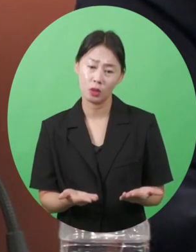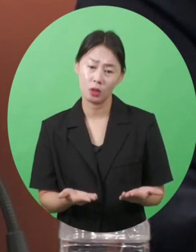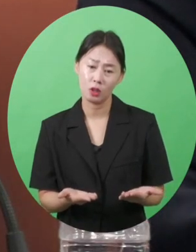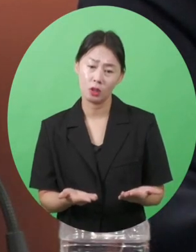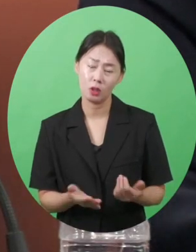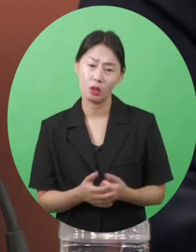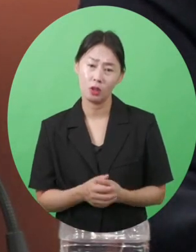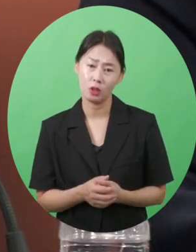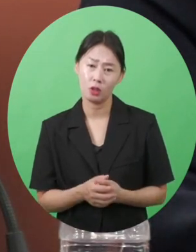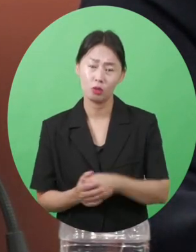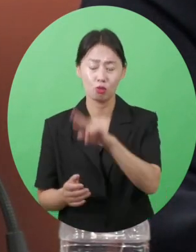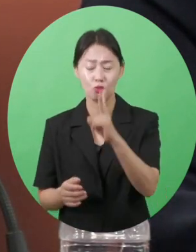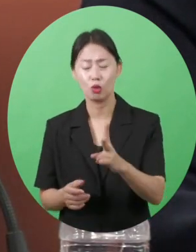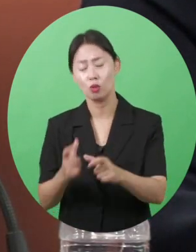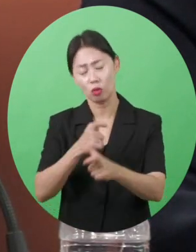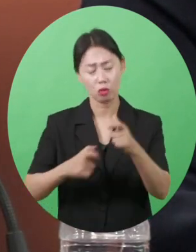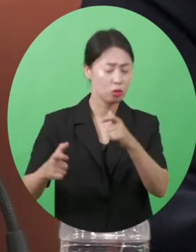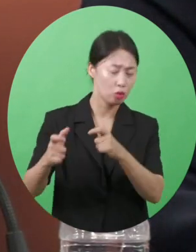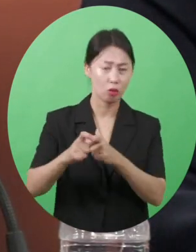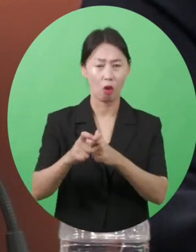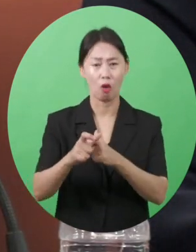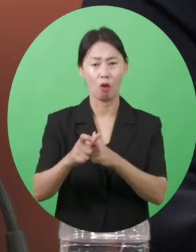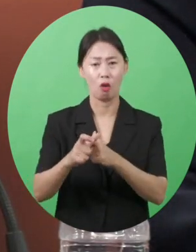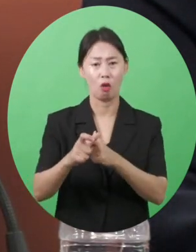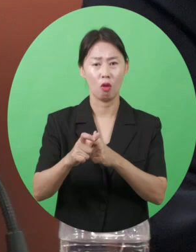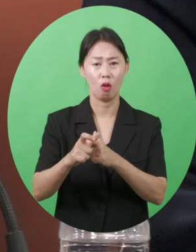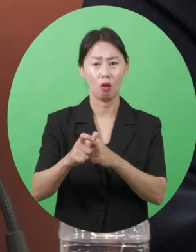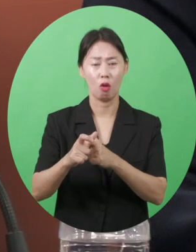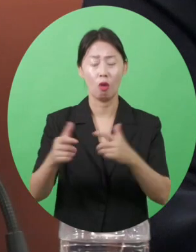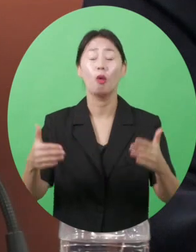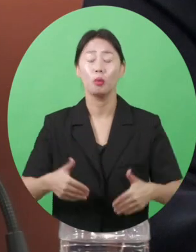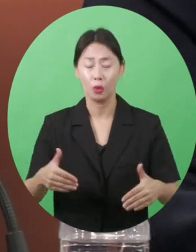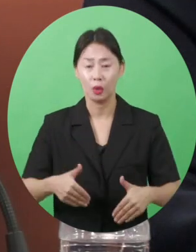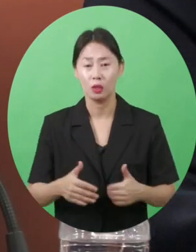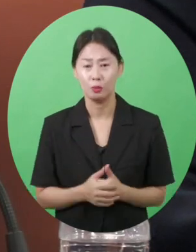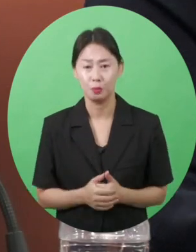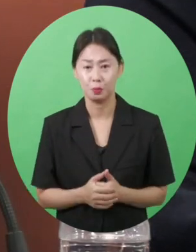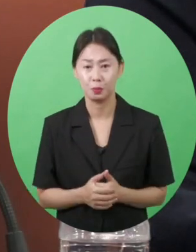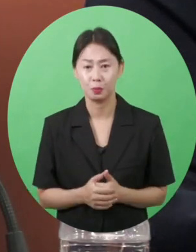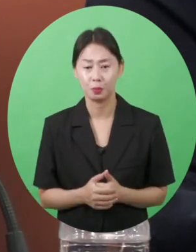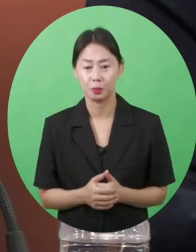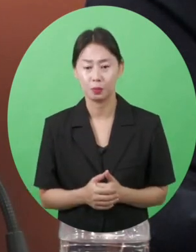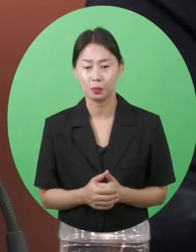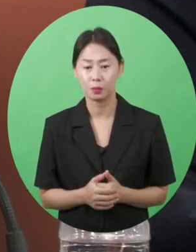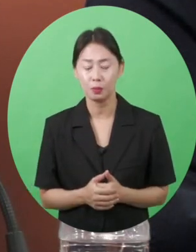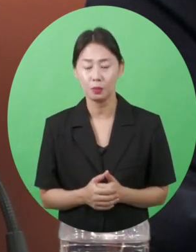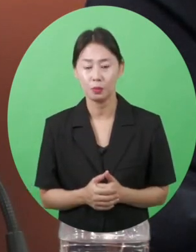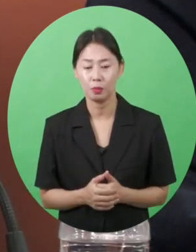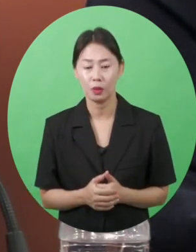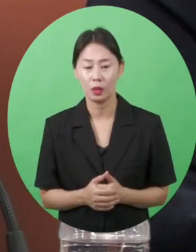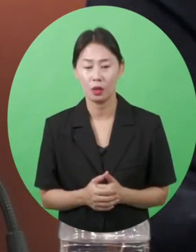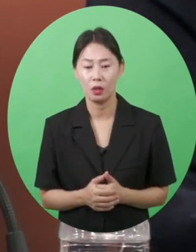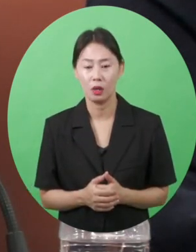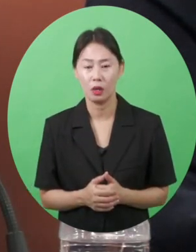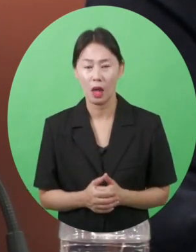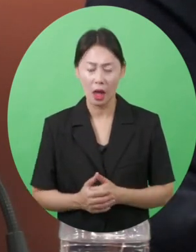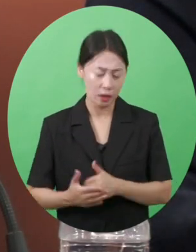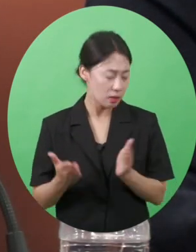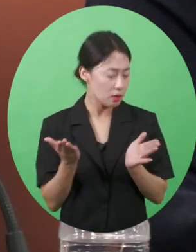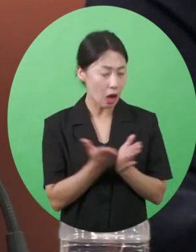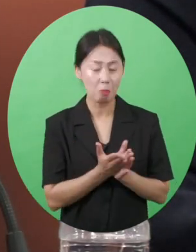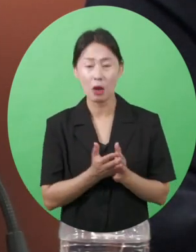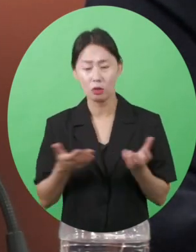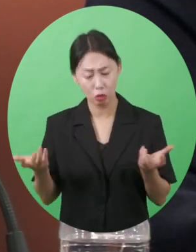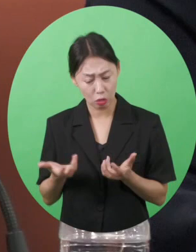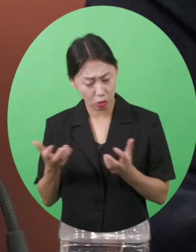개소만큼의 그 증원이 되어야 한다는 지점들을 말씀드리고 싶고요. 그래서 이제 그 적절한 인력 배치를